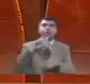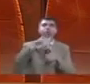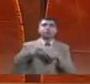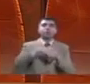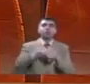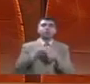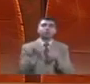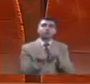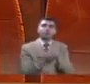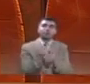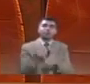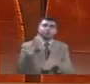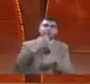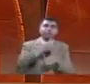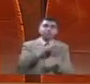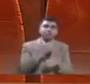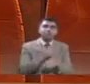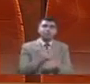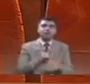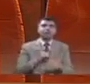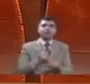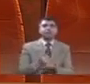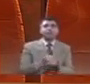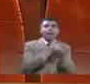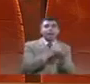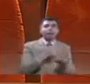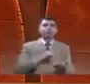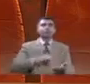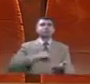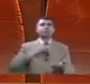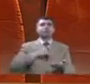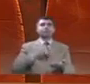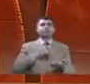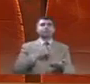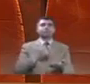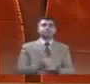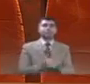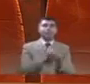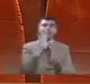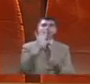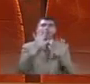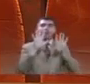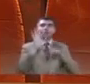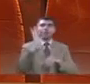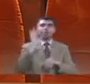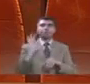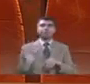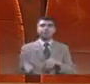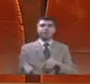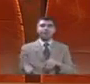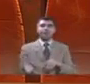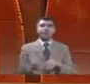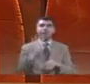مستثمر المغاربة المقيمة في الخارج، وتعطي واحد الدعم مباشر ديال 10% يوصل لحدود 5 مليون ديال